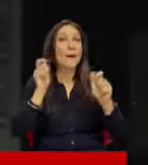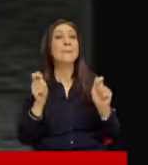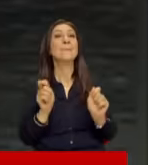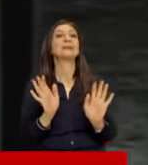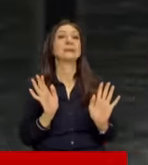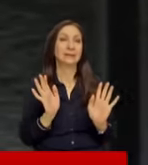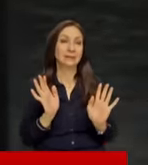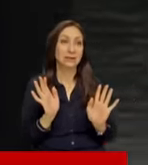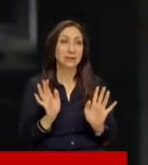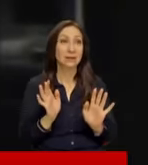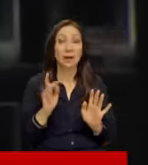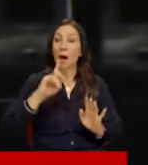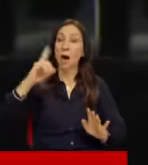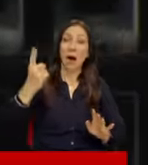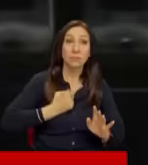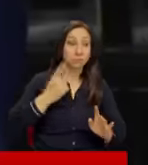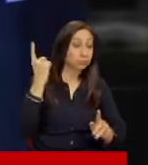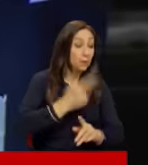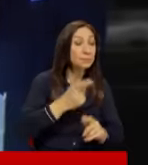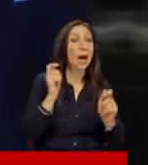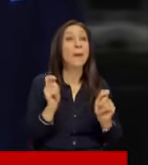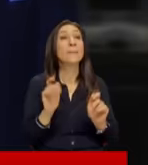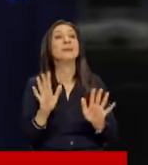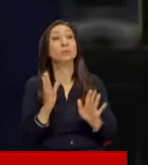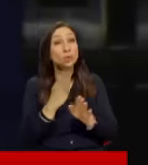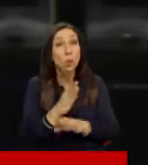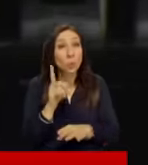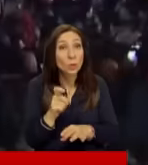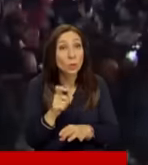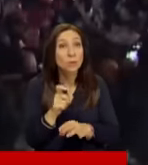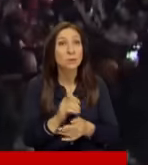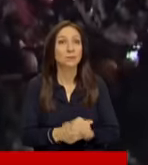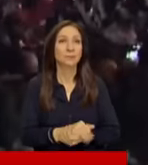yapamaz, vesayet kuramaz. Doğru mu?